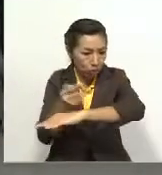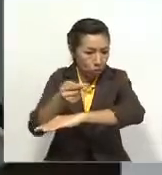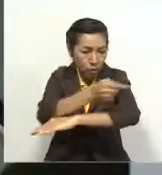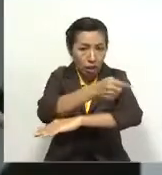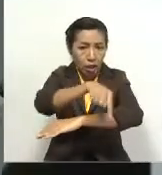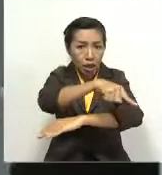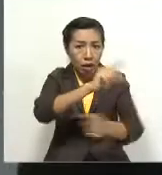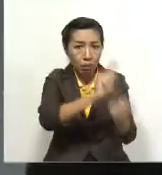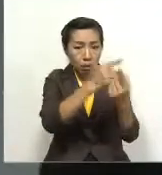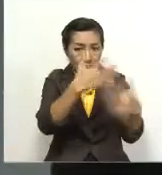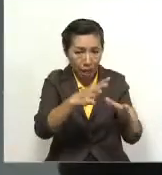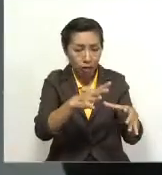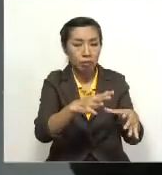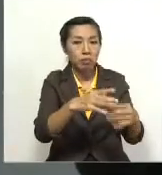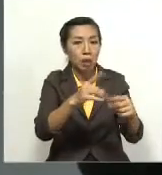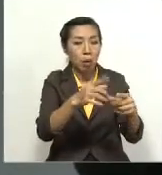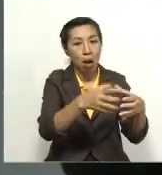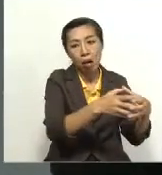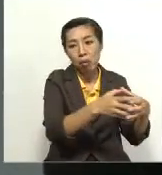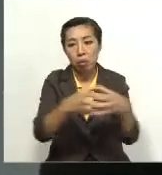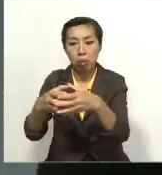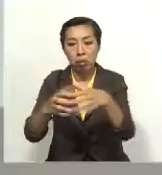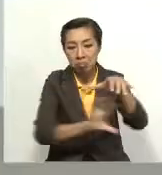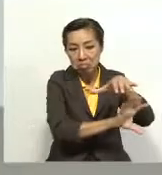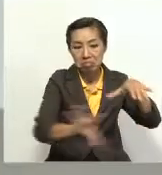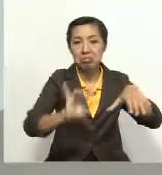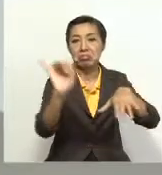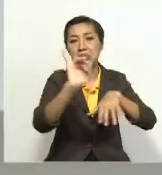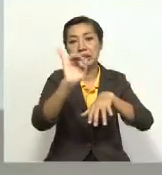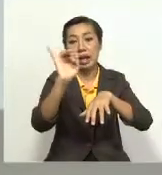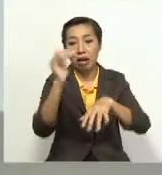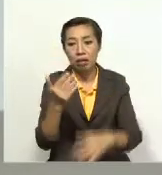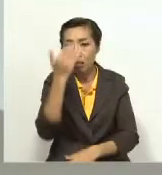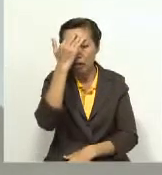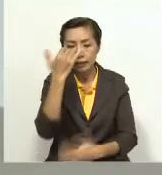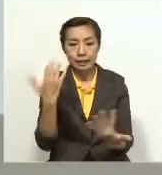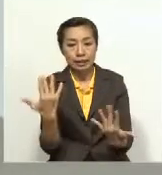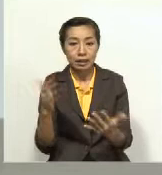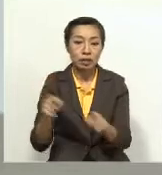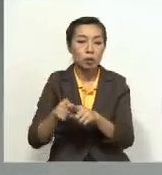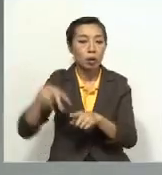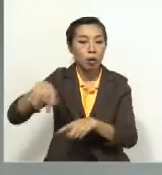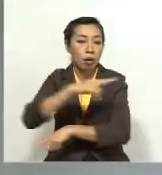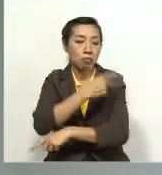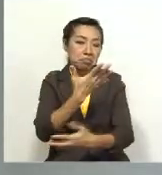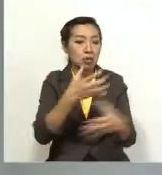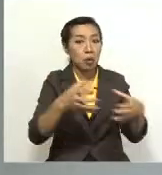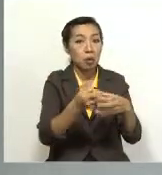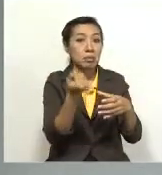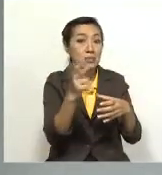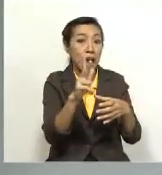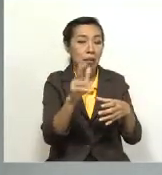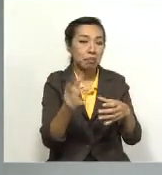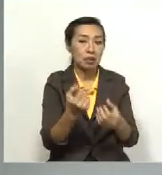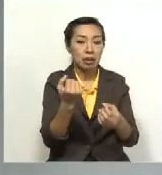ปประมาณ400เมตรแต่ก็ยังไม่สามารถนำผู้ประสบภัยออกมาจากถ้ำหลวงขุนน้ำนางนอนได้จึงยังไม่มีการเคลื่อนย้ายผู้ประสบภัยทีมหมูป่